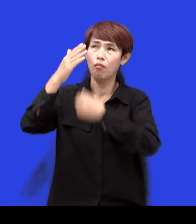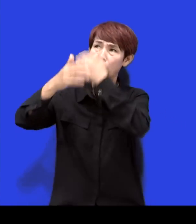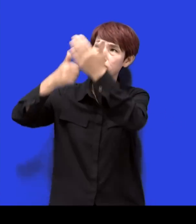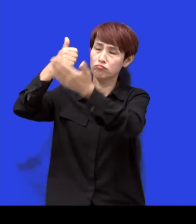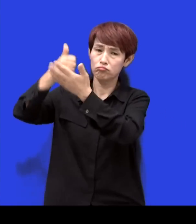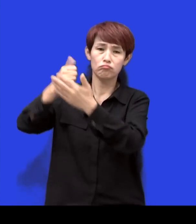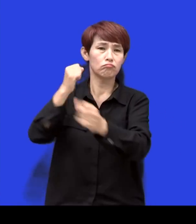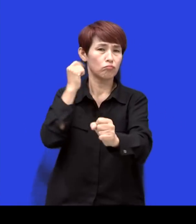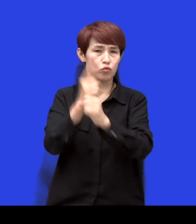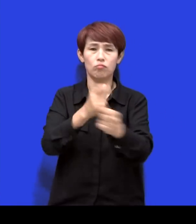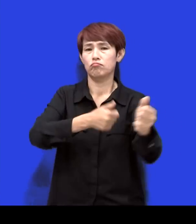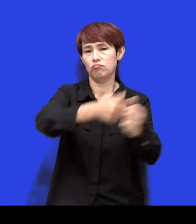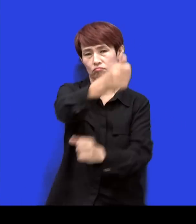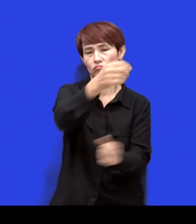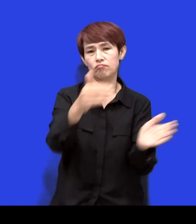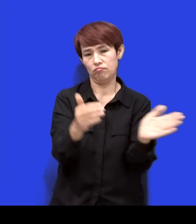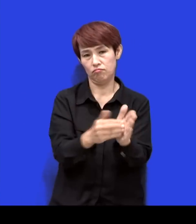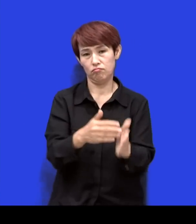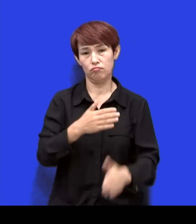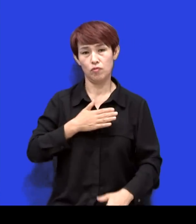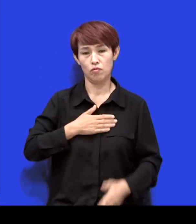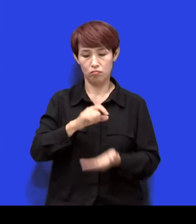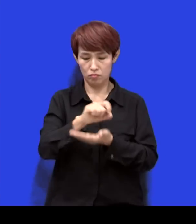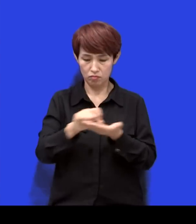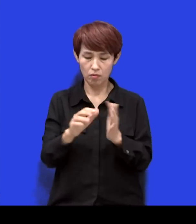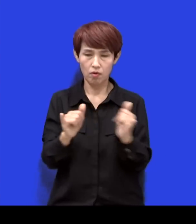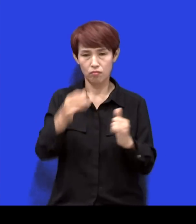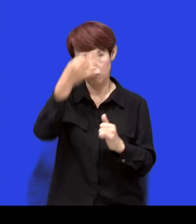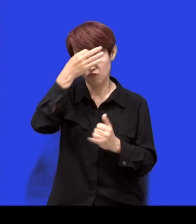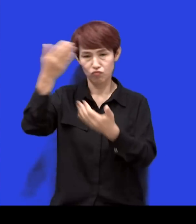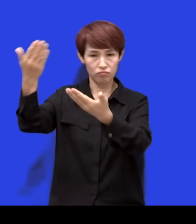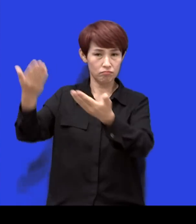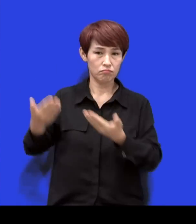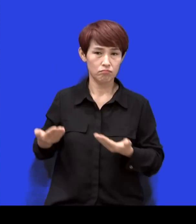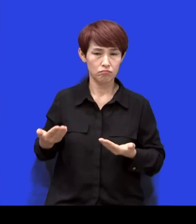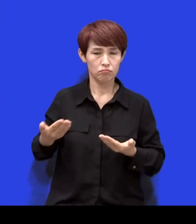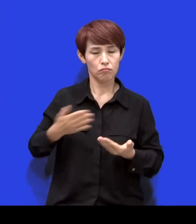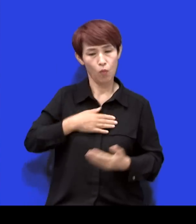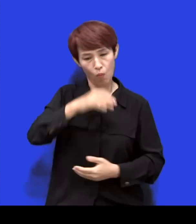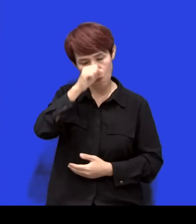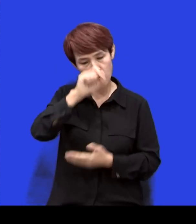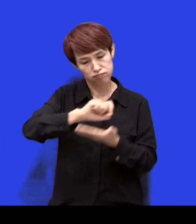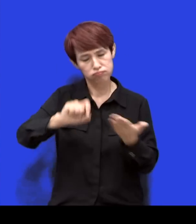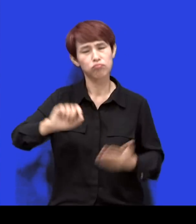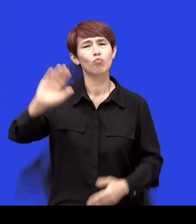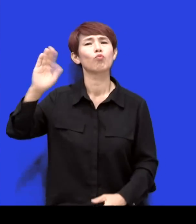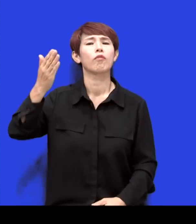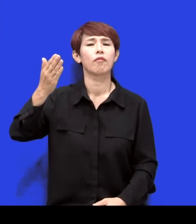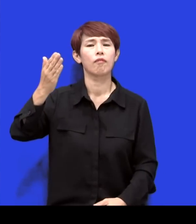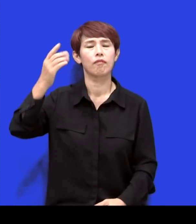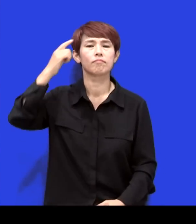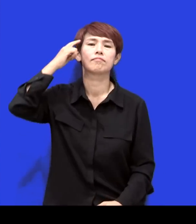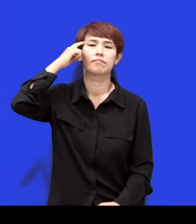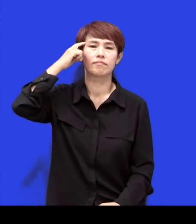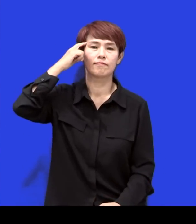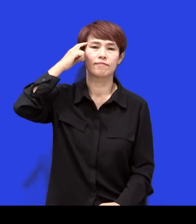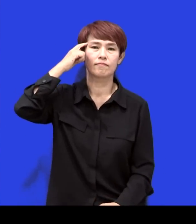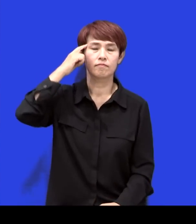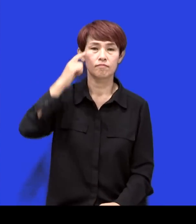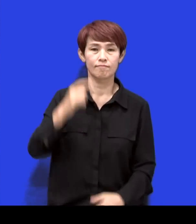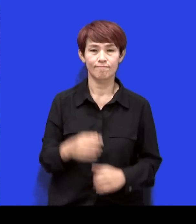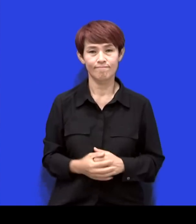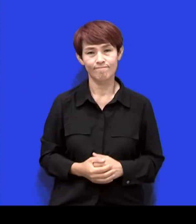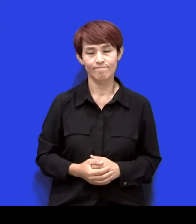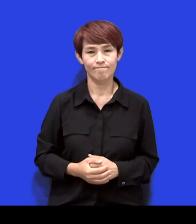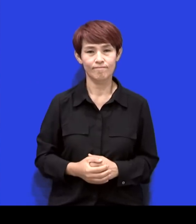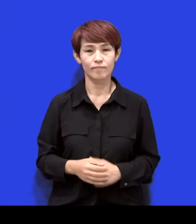다 이겼고 하나님이 나한테 작가라는 달란트를 주셨고 그럼 내가 좋은 작품 쓰면 되는 거고 네. 이게 데뷔도